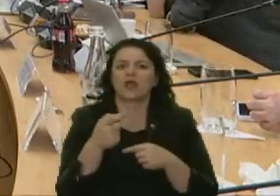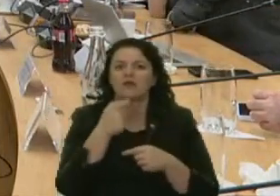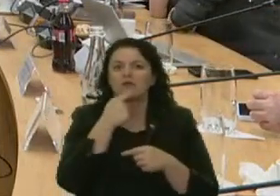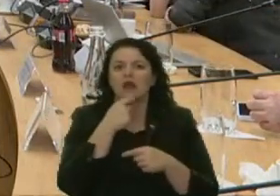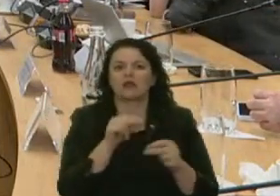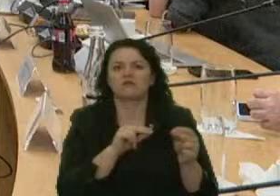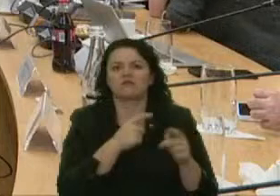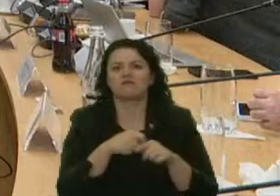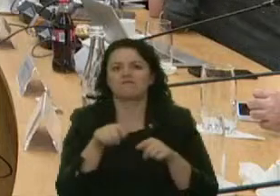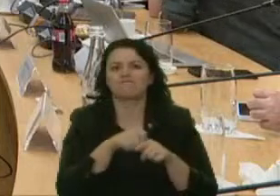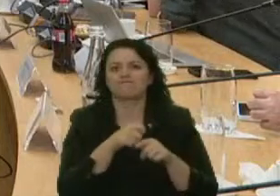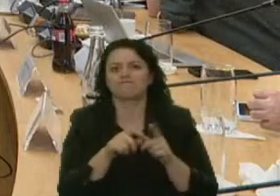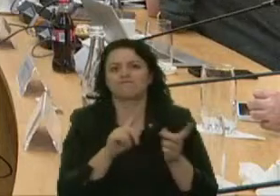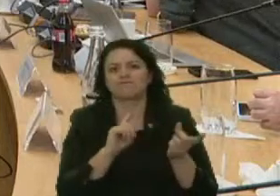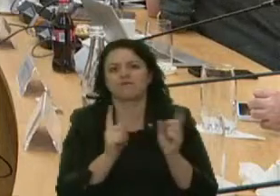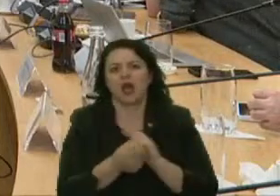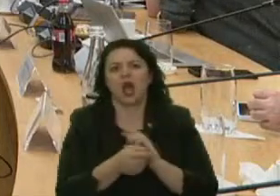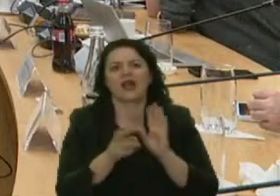trece